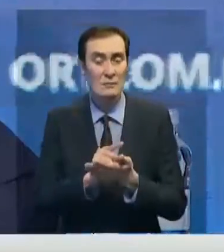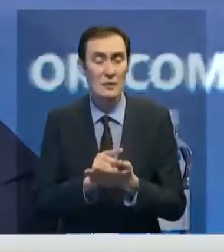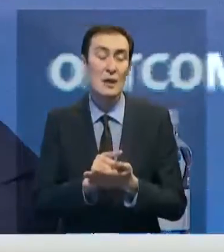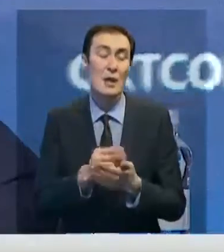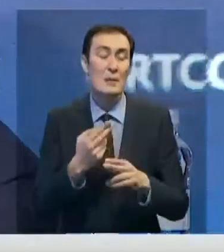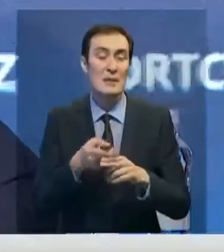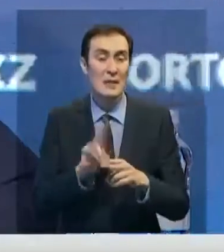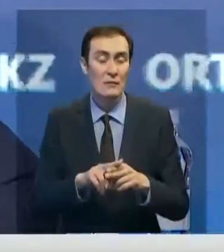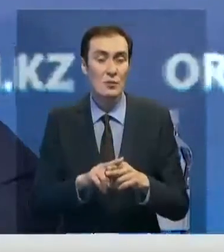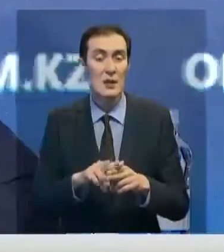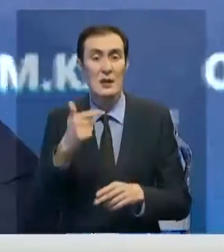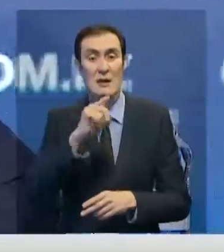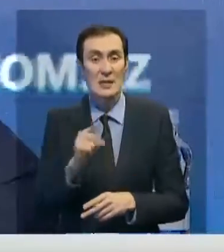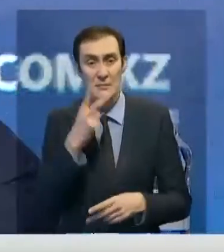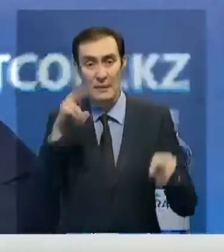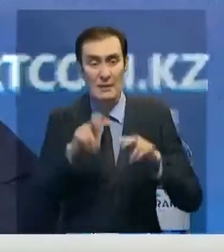них природного газа